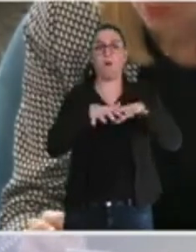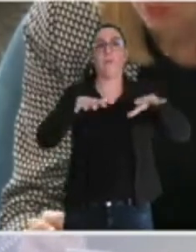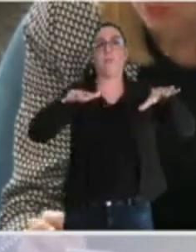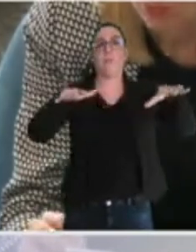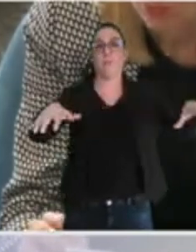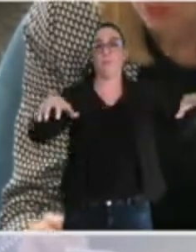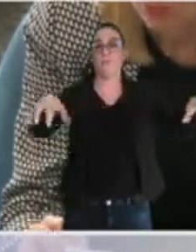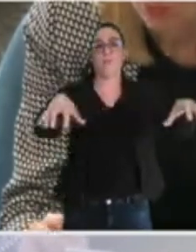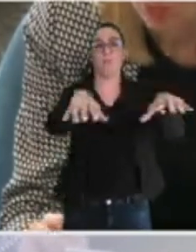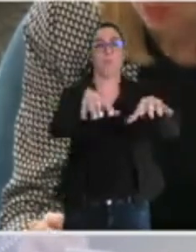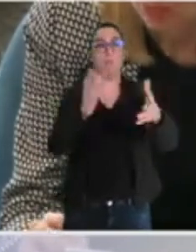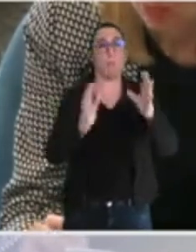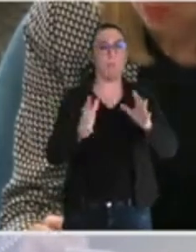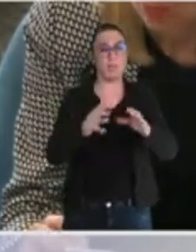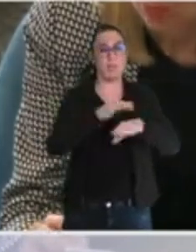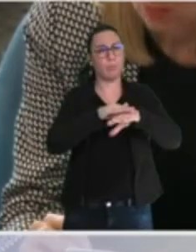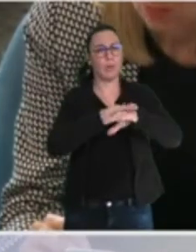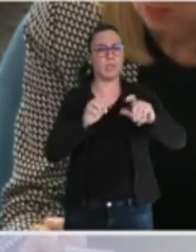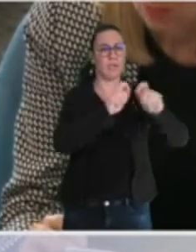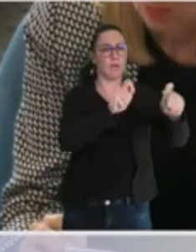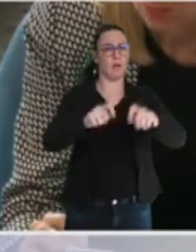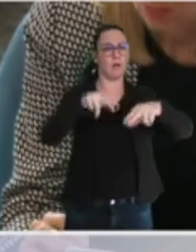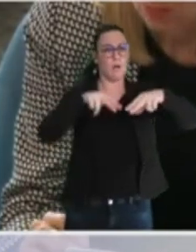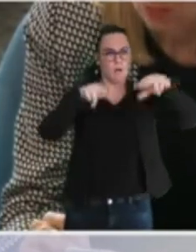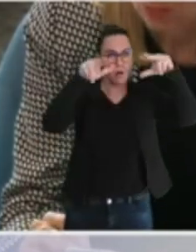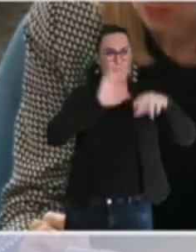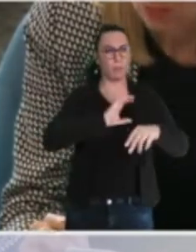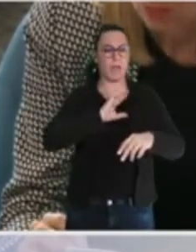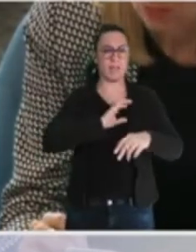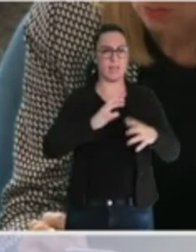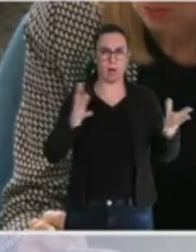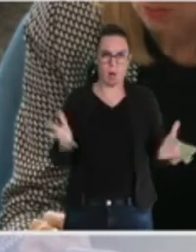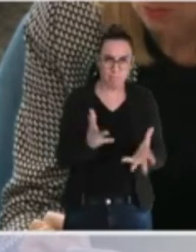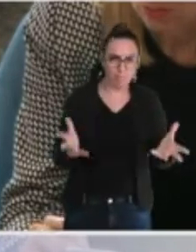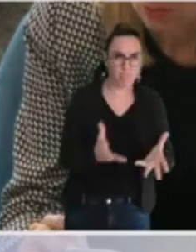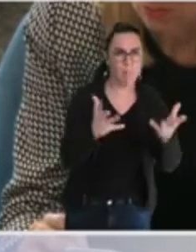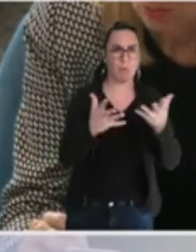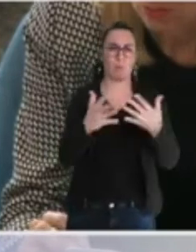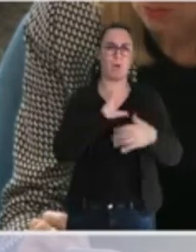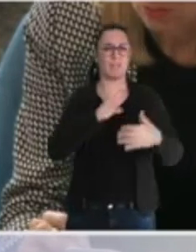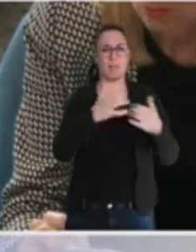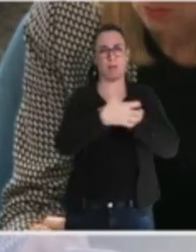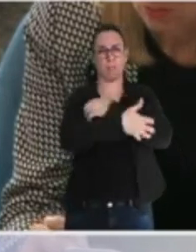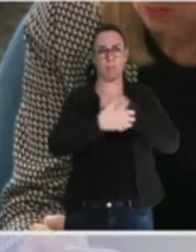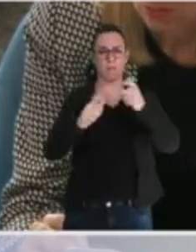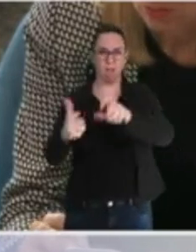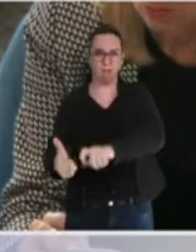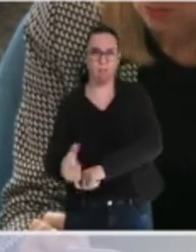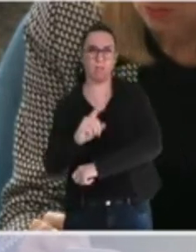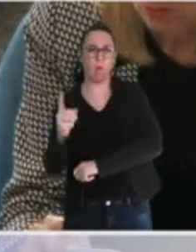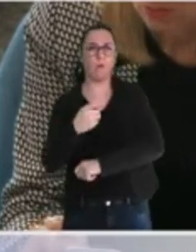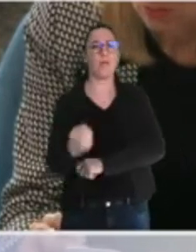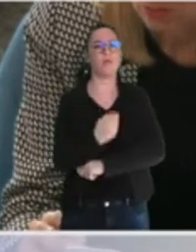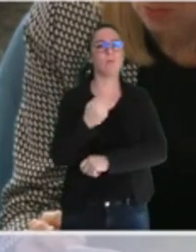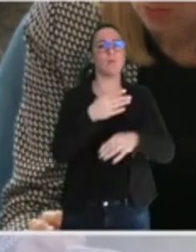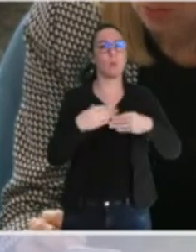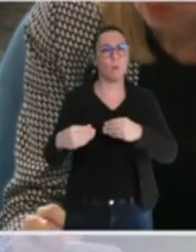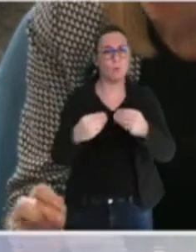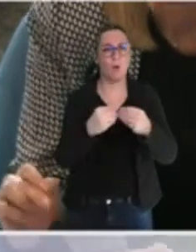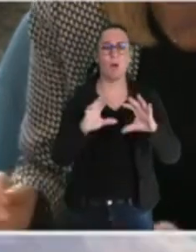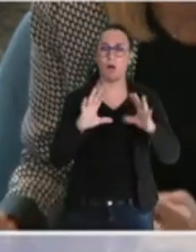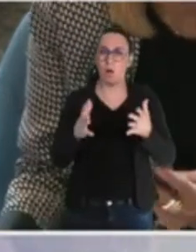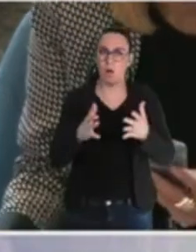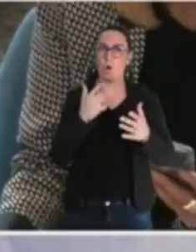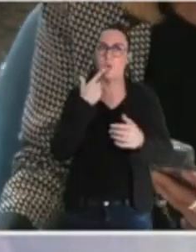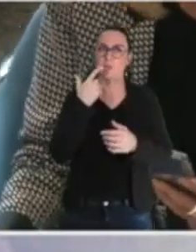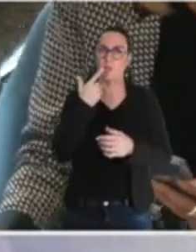création et d'attribution de logements pour enrayer la paupérisation, redonner des moyens d'agir aux structures d'éducation populaire indépendantes en rampant avec